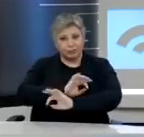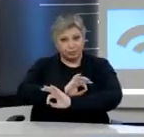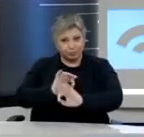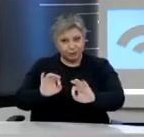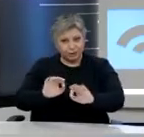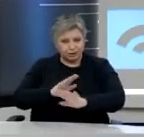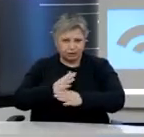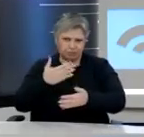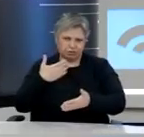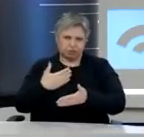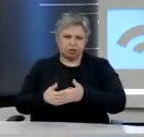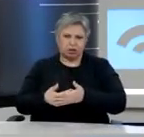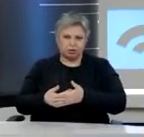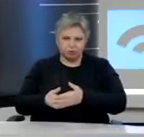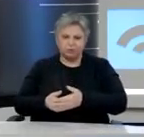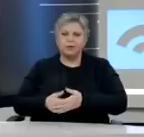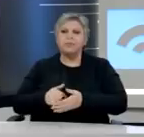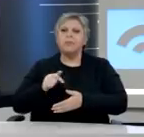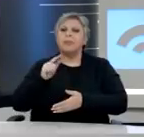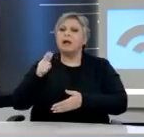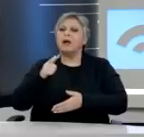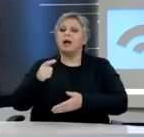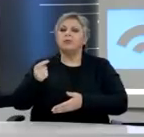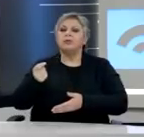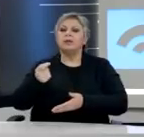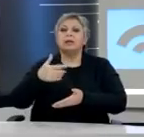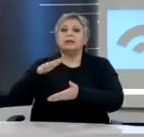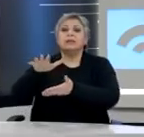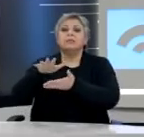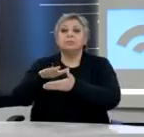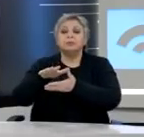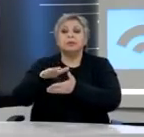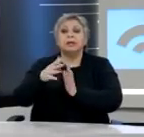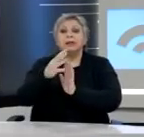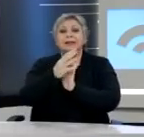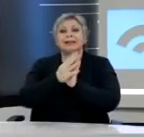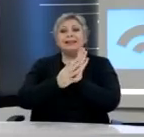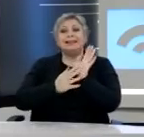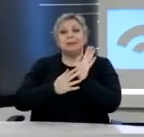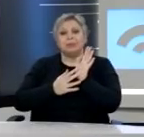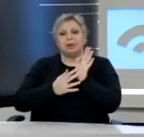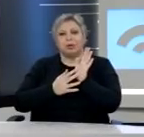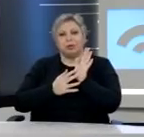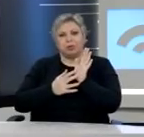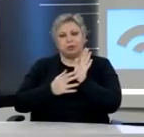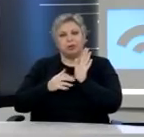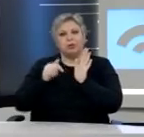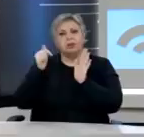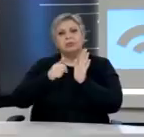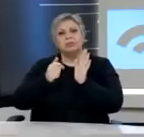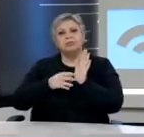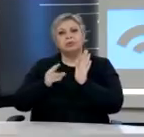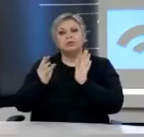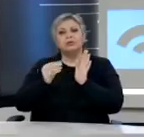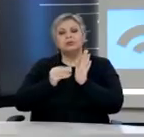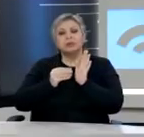τους, μας έστειλαν το κείμενο της ρηματικής διακοίνωσης,